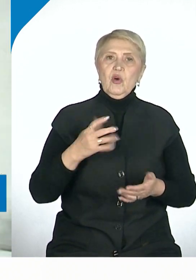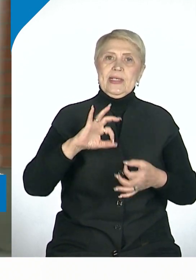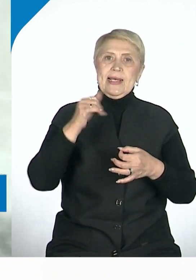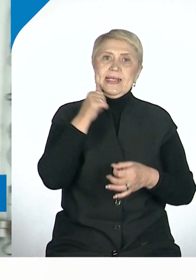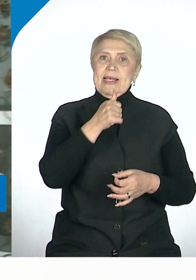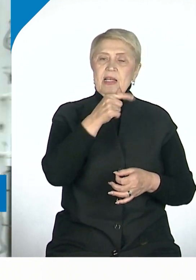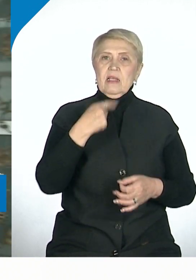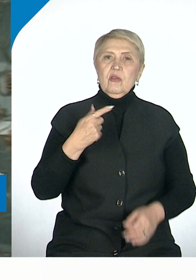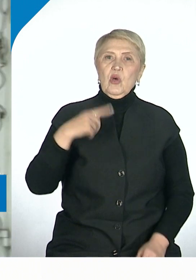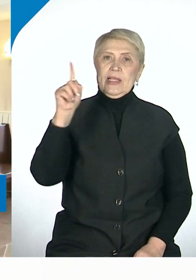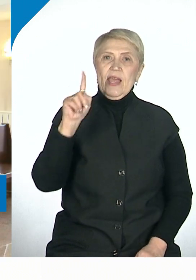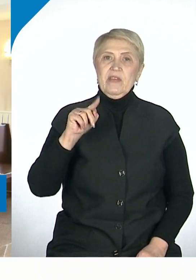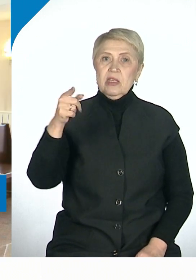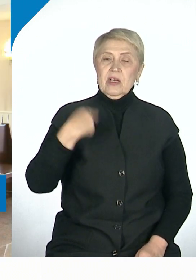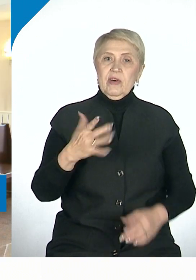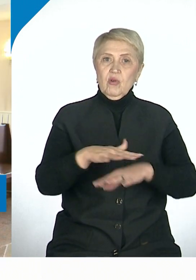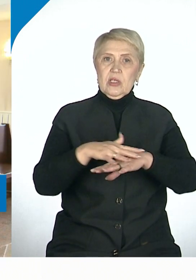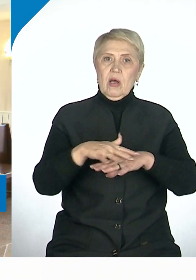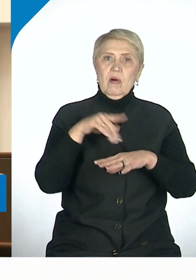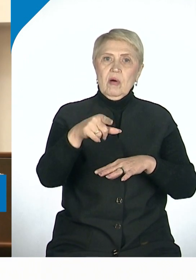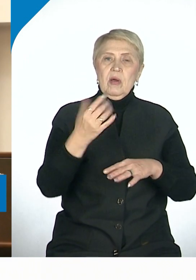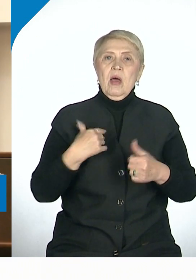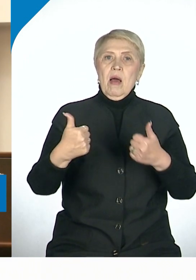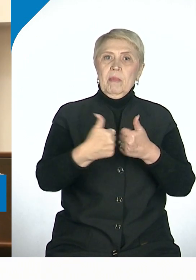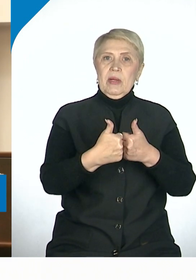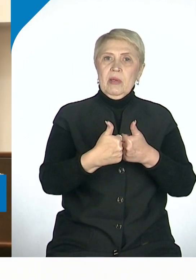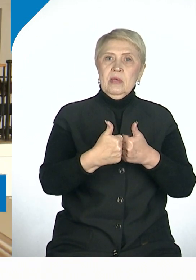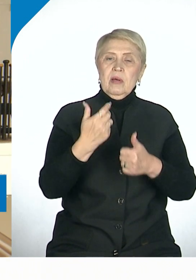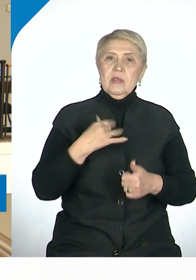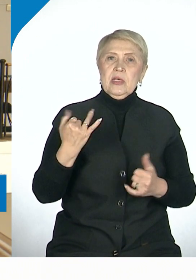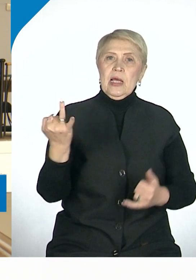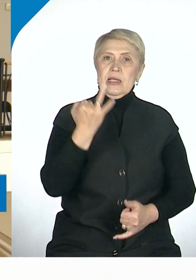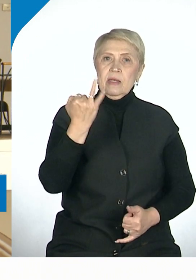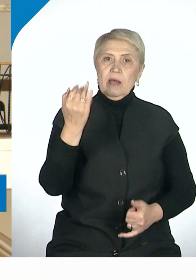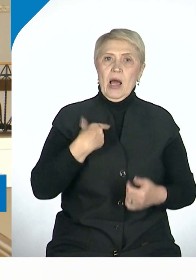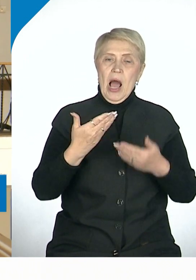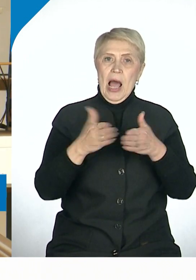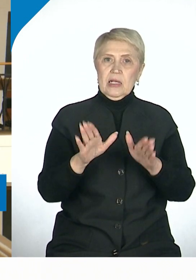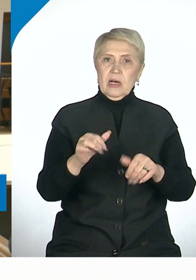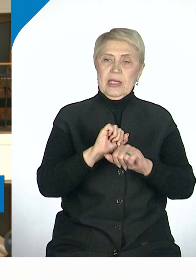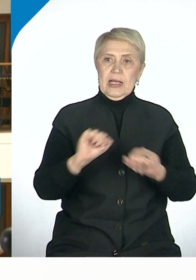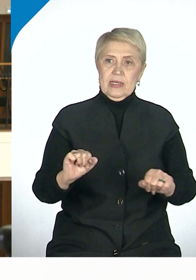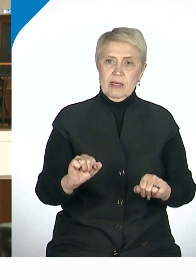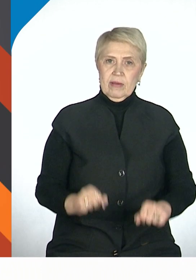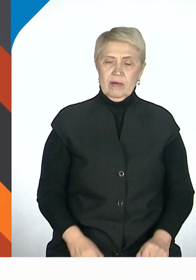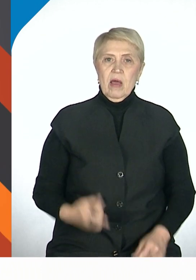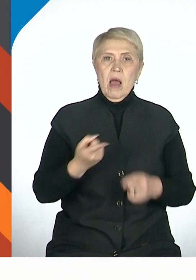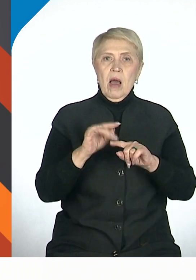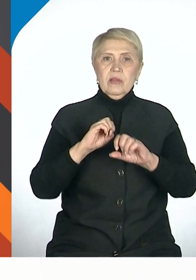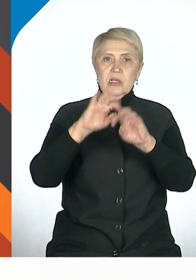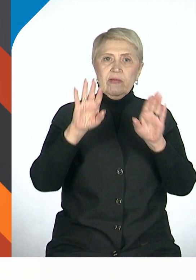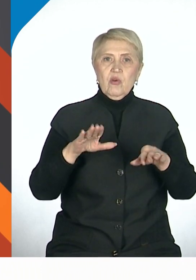Не все евреи об этом знают, кстати. Приблизимся к сакральному. Открыть нельзя, да, это святое место.